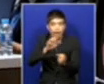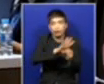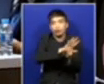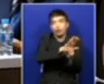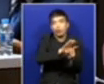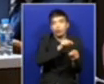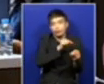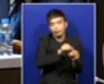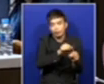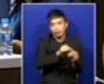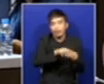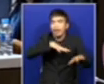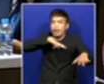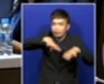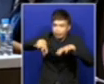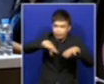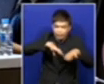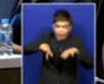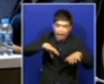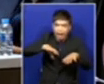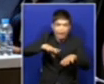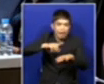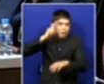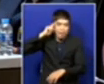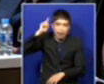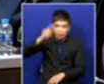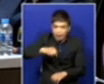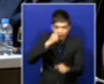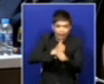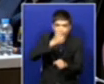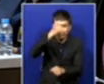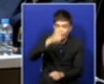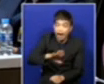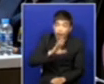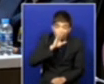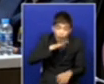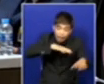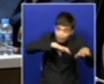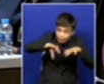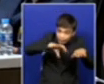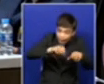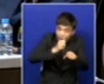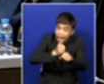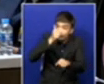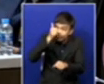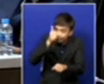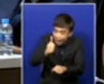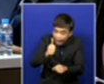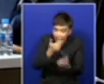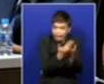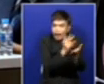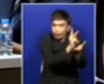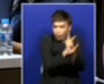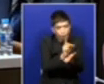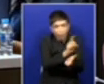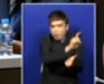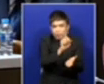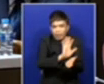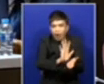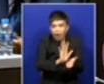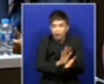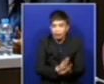ไม่ได้ถ้าบริหารได้ไม่จำเป็นต้องกู้1ล้านฝ่ายค้านไม่เคยปฏิเสธนะครับการกู้เงินเพื่อแก้ไขปัญหาแต่